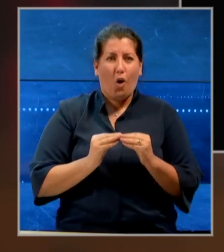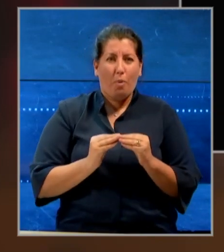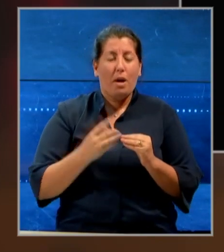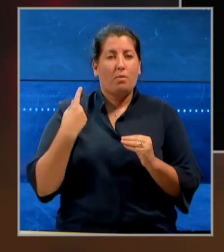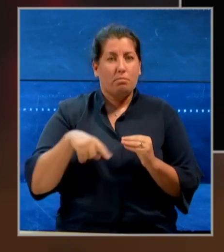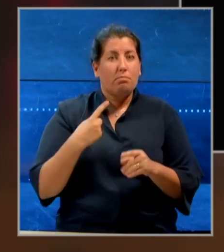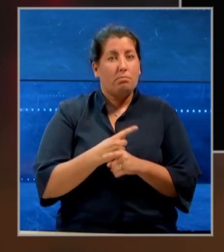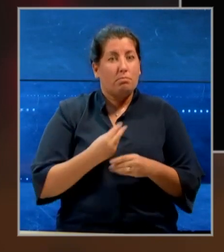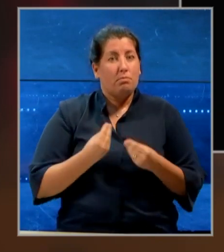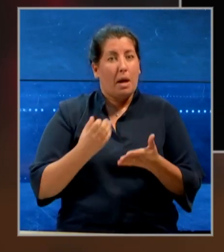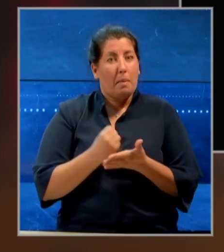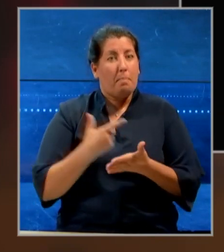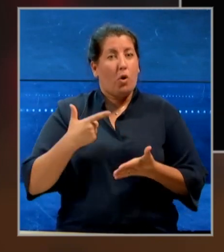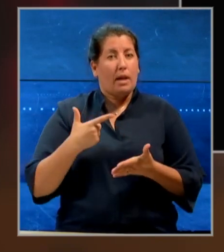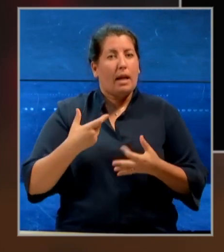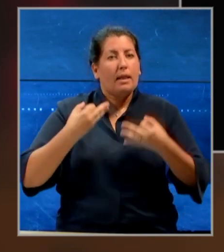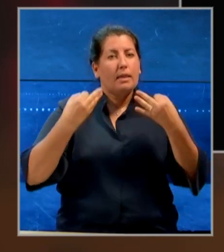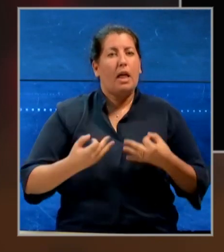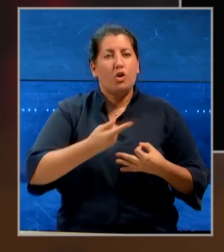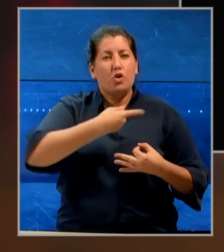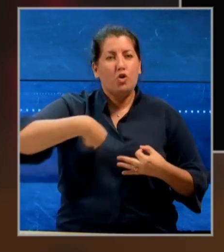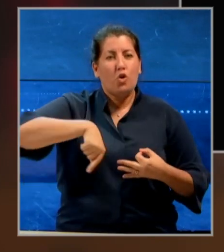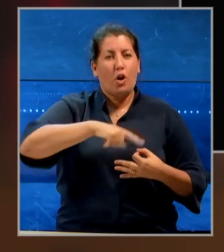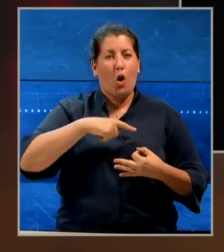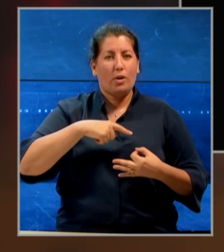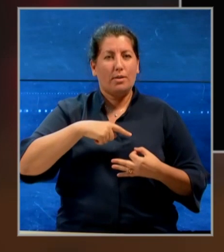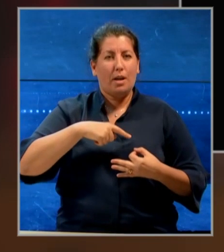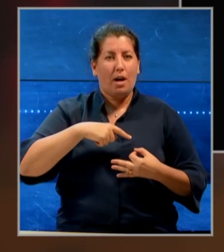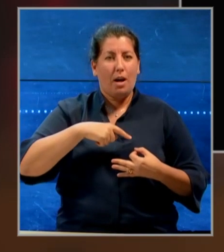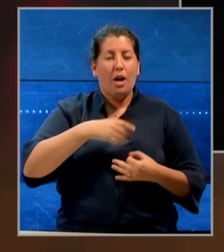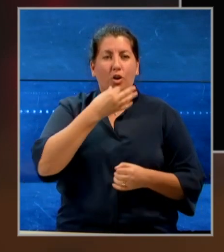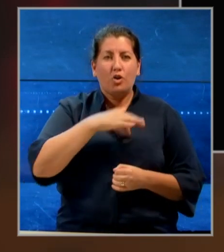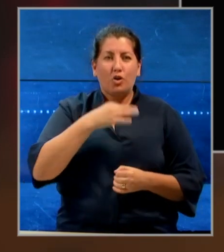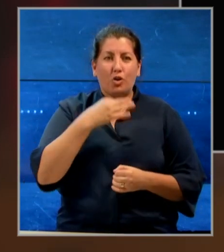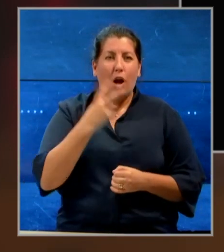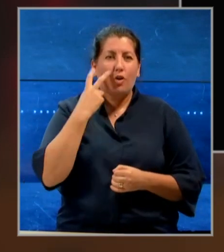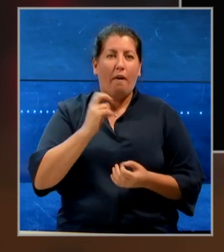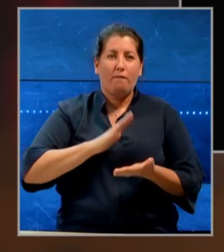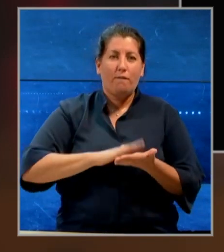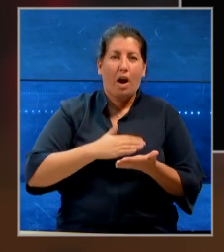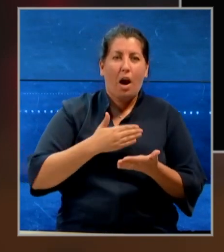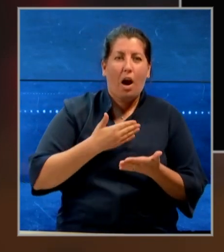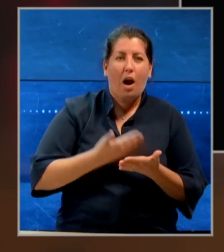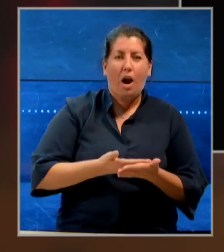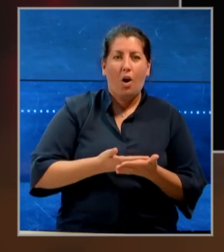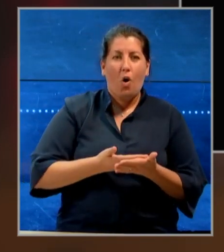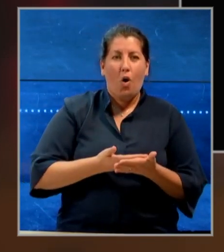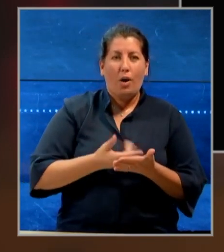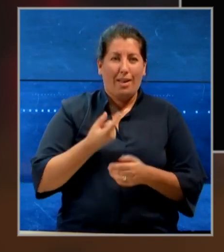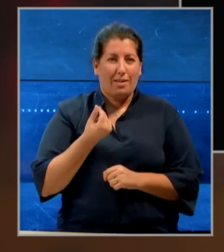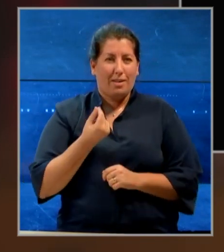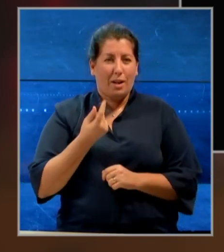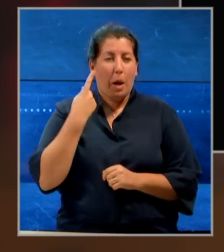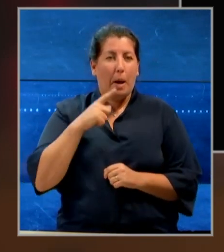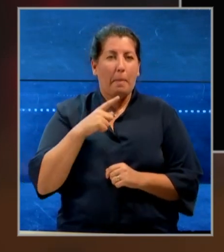dato anche alle cessioni che siamo riusciti a fare. Questo è stato che ci siamo riusciti a ricavarci valori, denari per poter andare a fare quello che